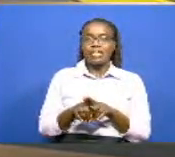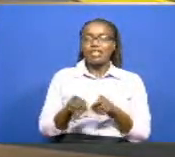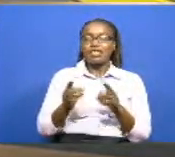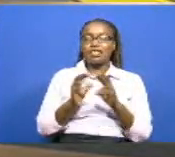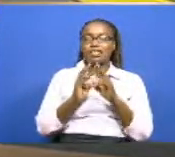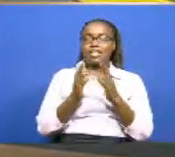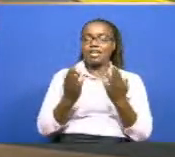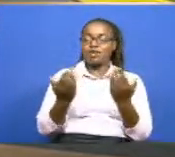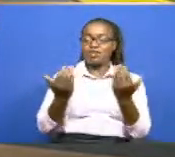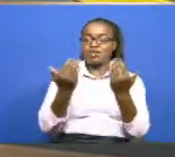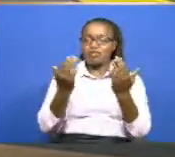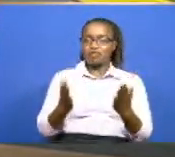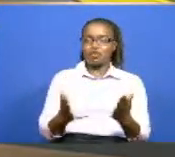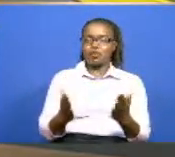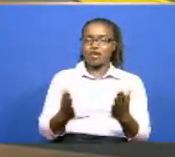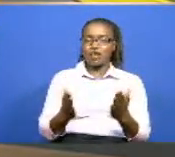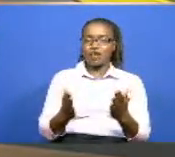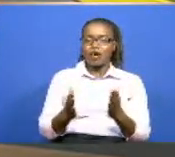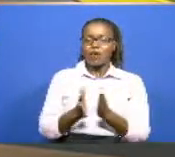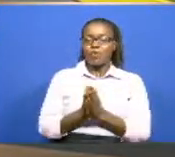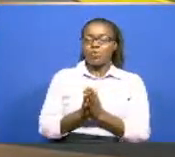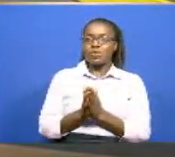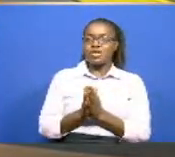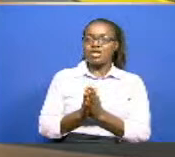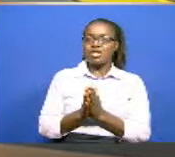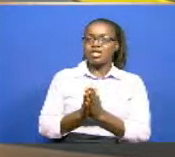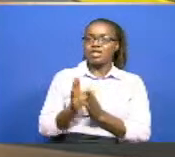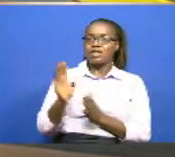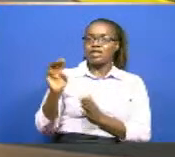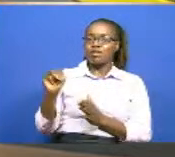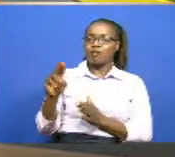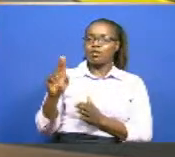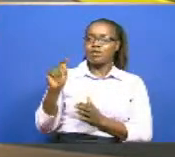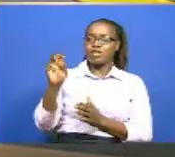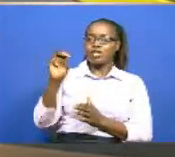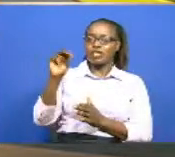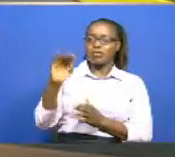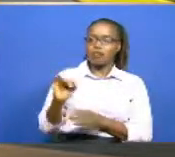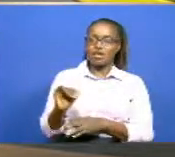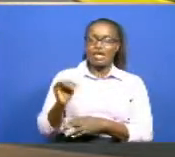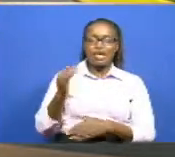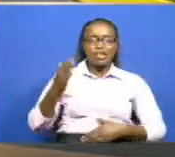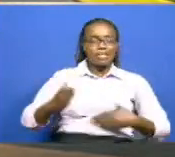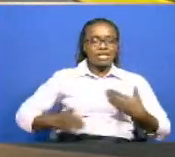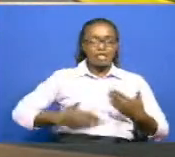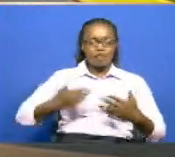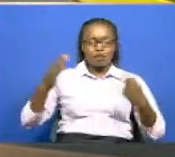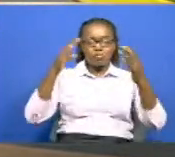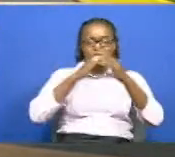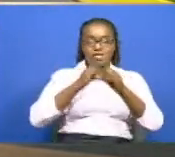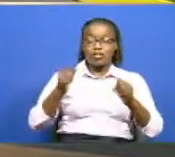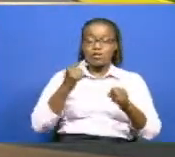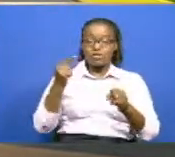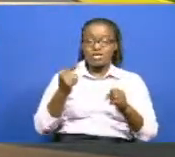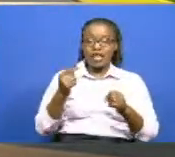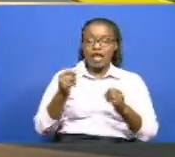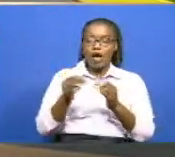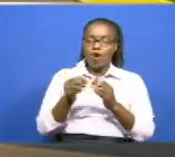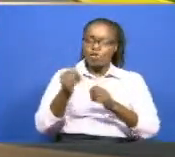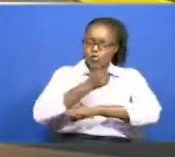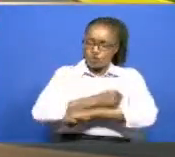Mutemi anasema yuko pamoja na Veronica Mutemi, wanasema kwamba wanafurahia Rais Uhuru Kenyatta kusema kwamba shule zitafunguliwa